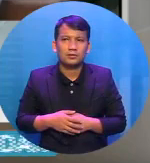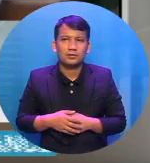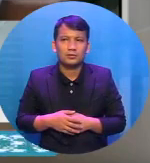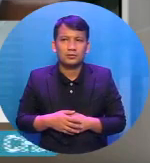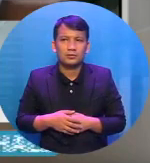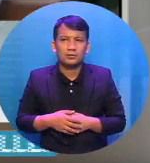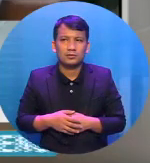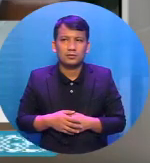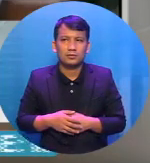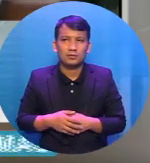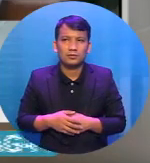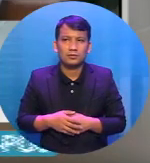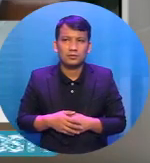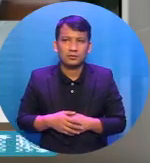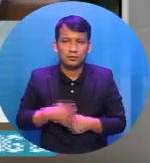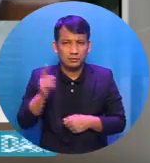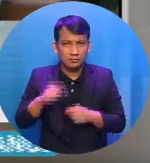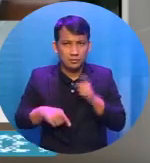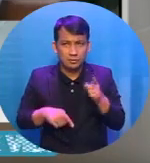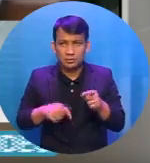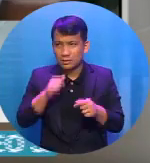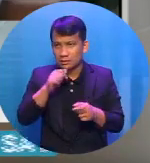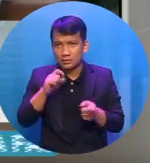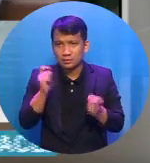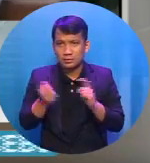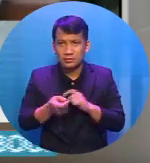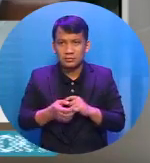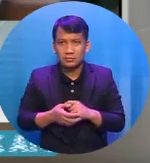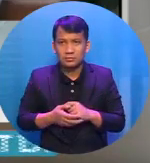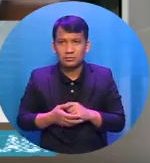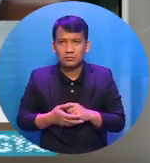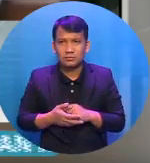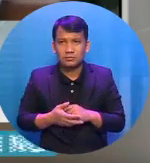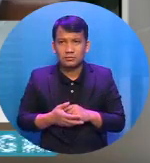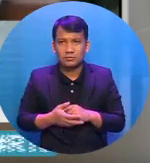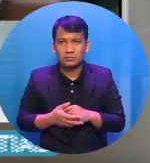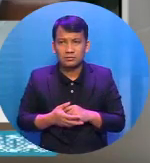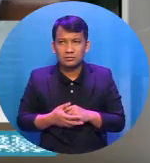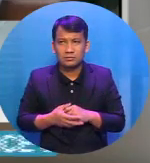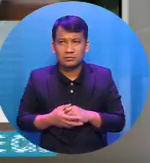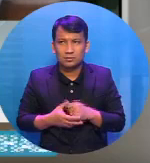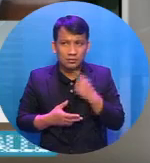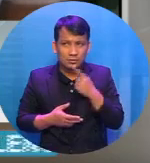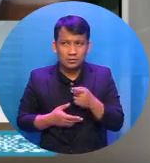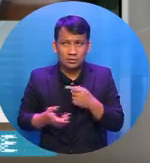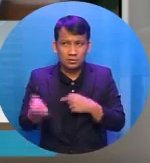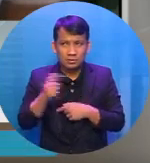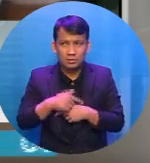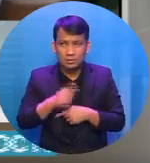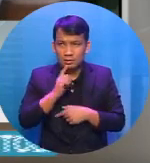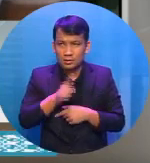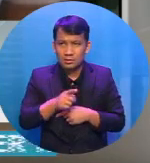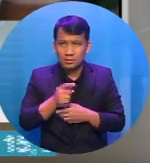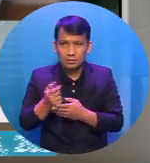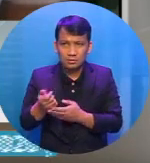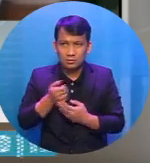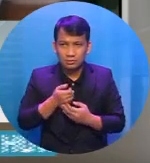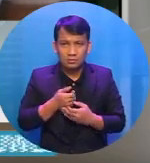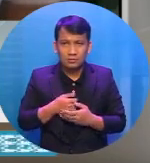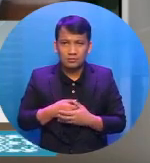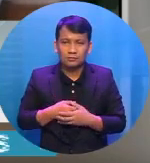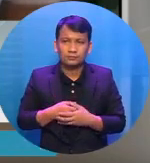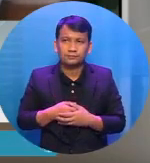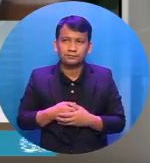ma'am, ganito, yan. Kapag hindi nagbago itong si alias Jessa, then sasamahan po namin dyan si nanay sa inyong tanggapan para kayo pong gagawa ng